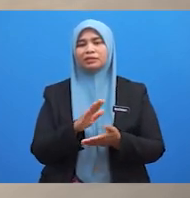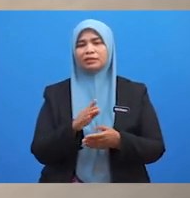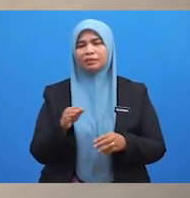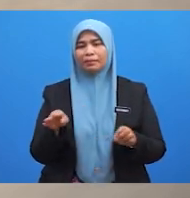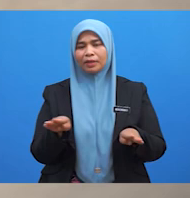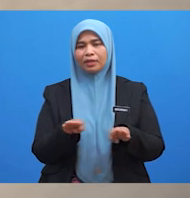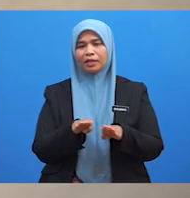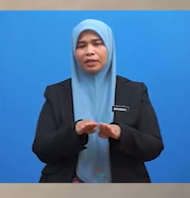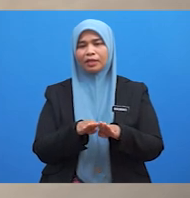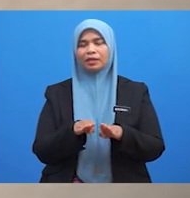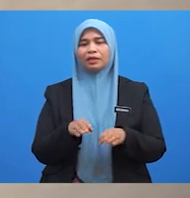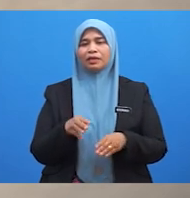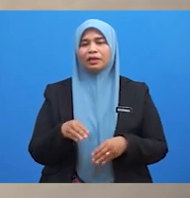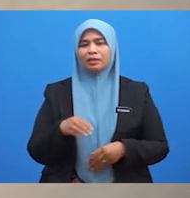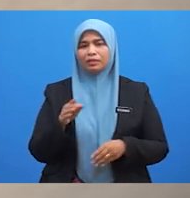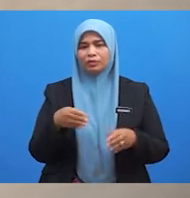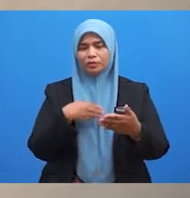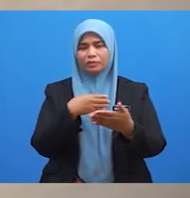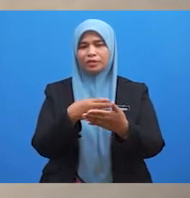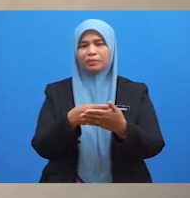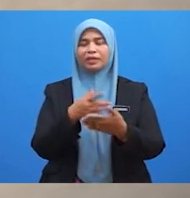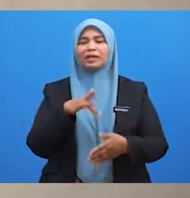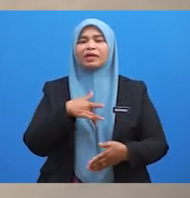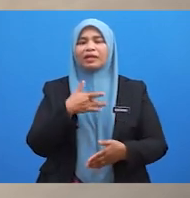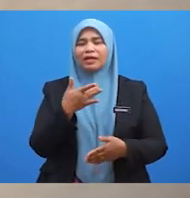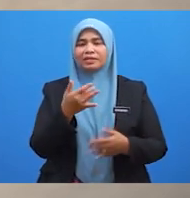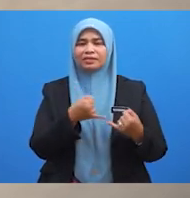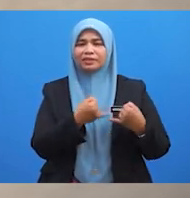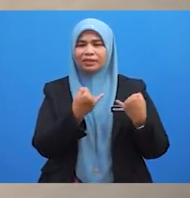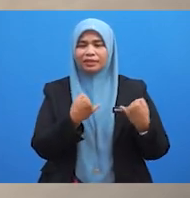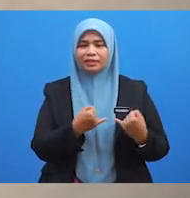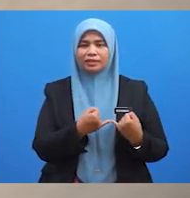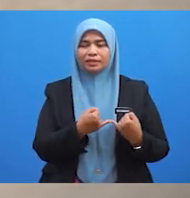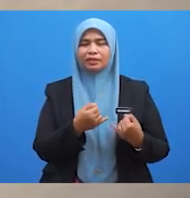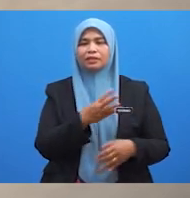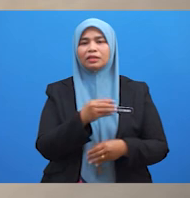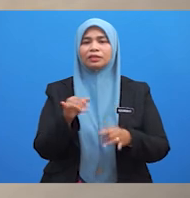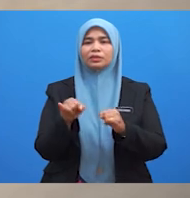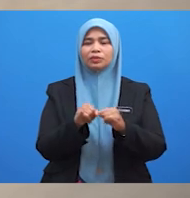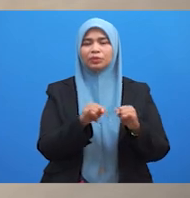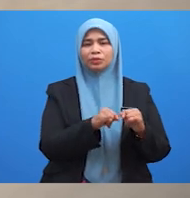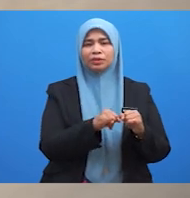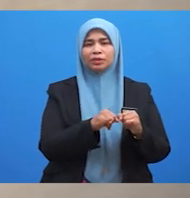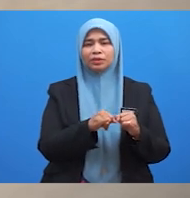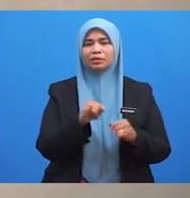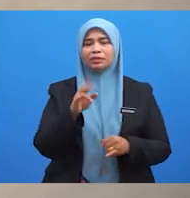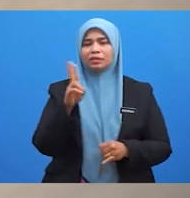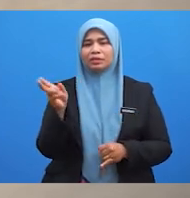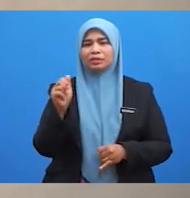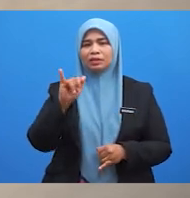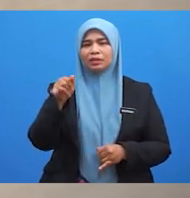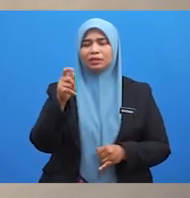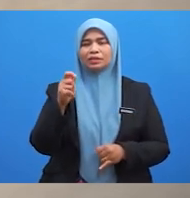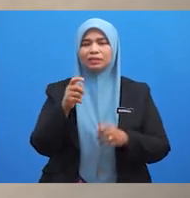komunikasi dalam menyampaikan rasa isi hati dan juga hajat seseorang.